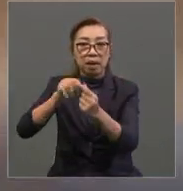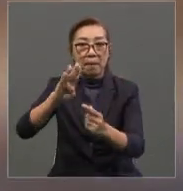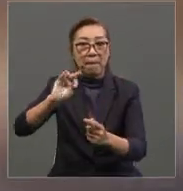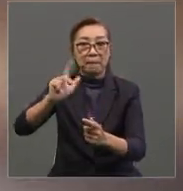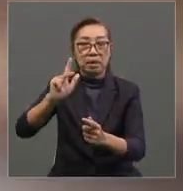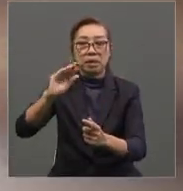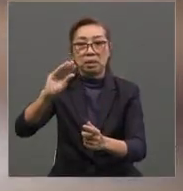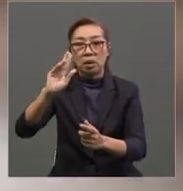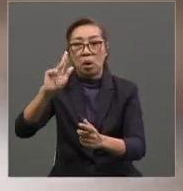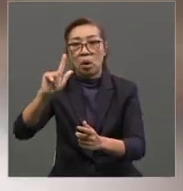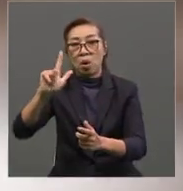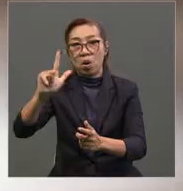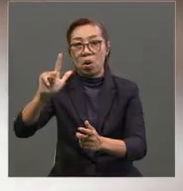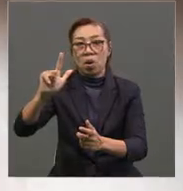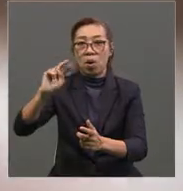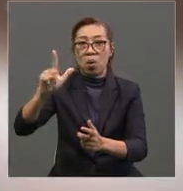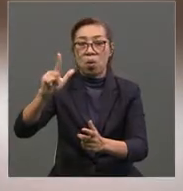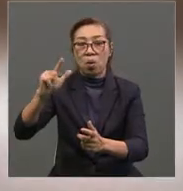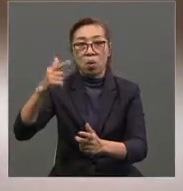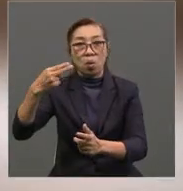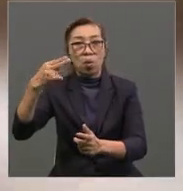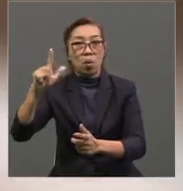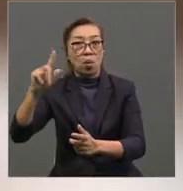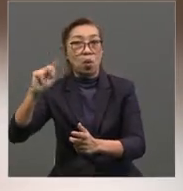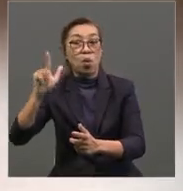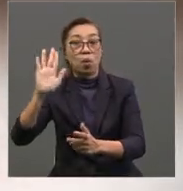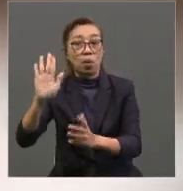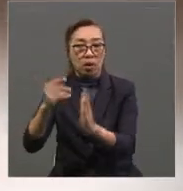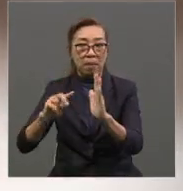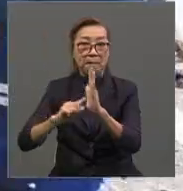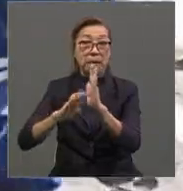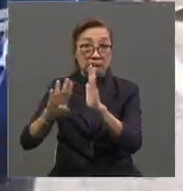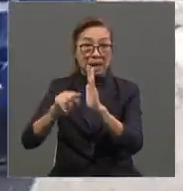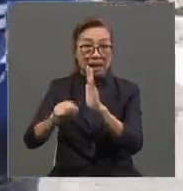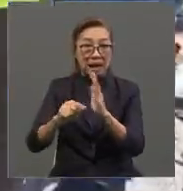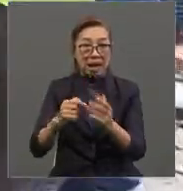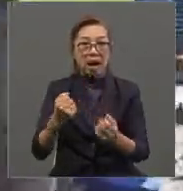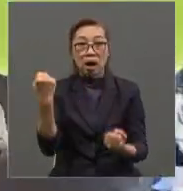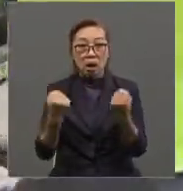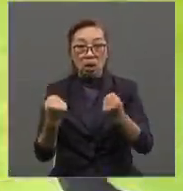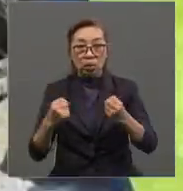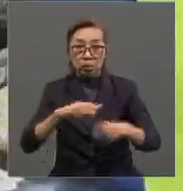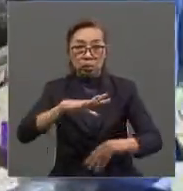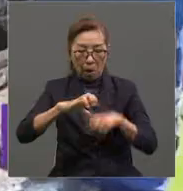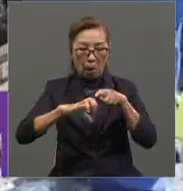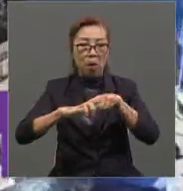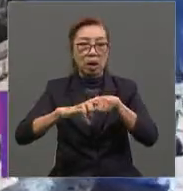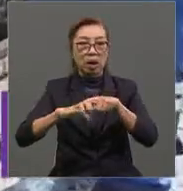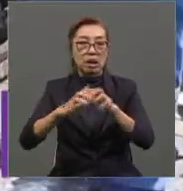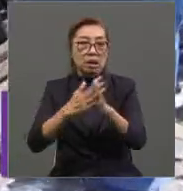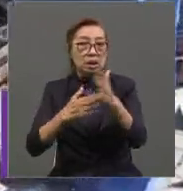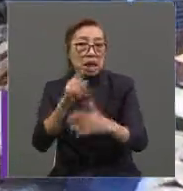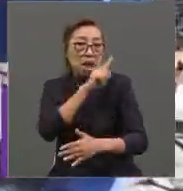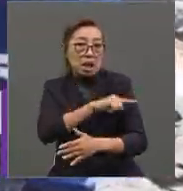หมากแข้งนะครับอำเภอบึงโขงหลงจังหวัดบึงกาฬพบรถเก๋ง Toyota Yarisสีขาวทะเบียนขอนแก่นนะครับ